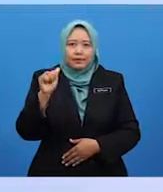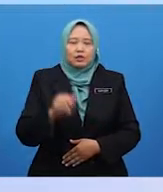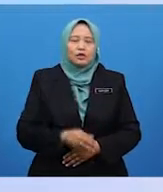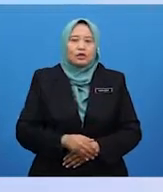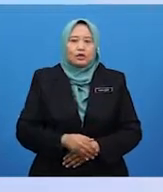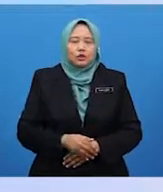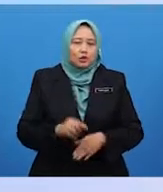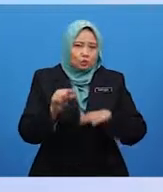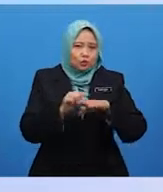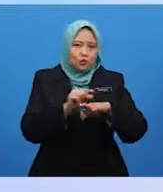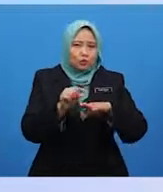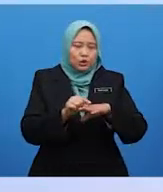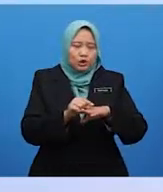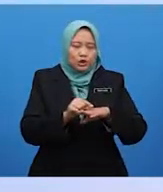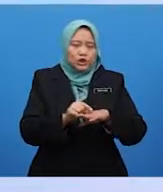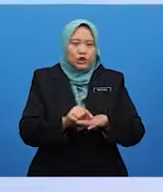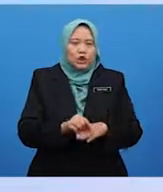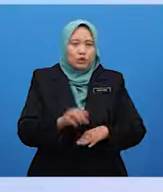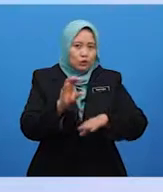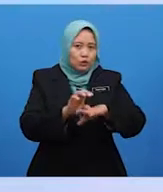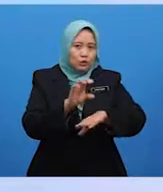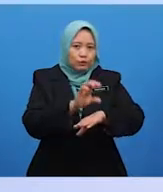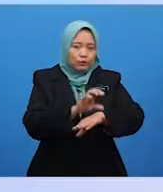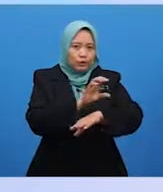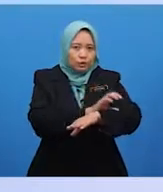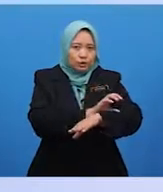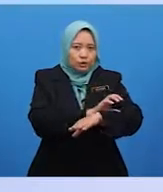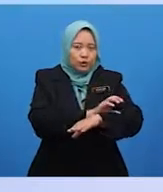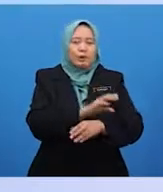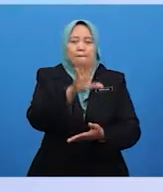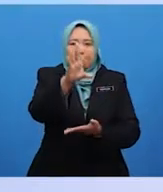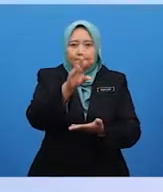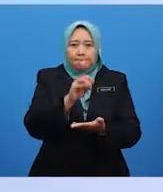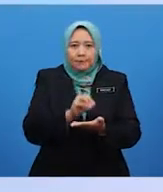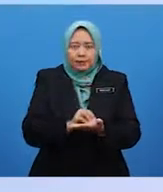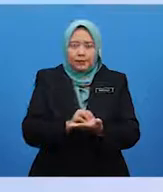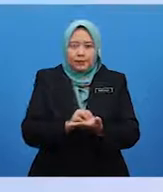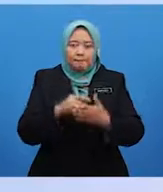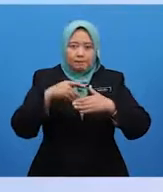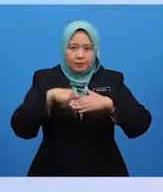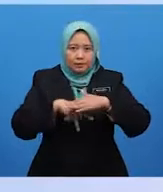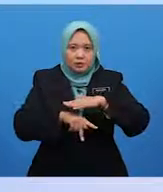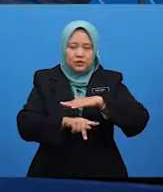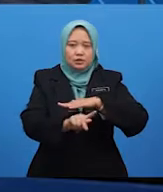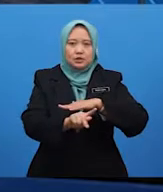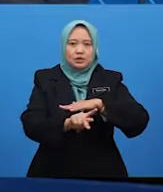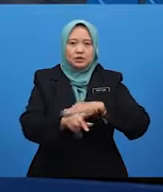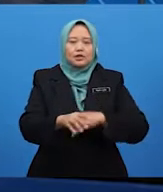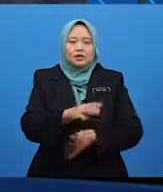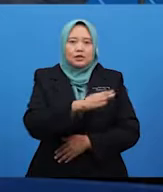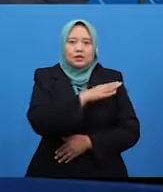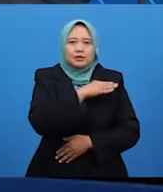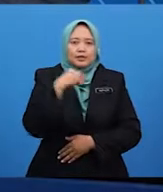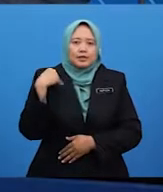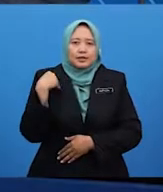komputer, pengimbas, pencetak, kamera digital, pembesar suara dan juga pemain cakera padan. Jadi kita